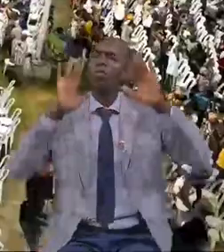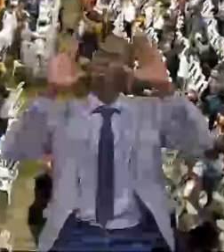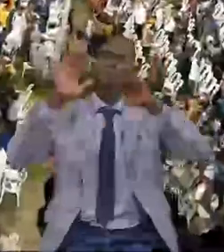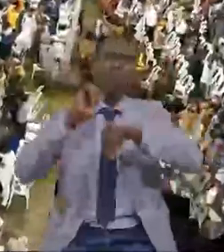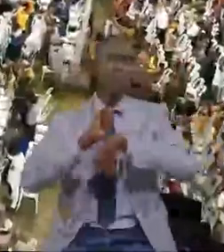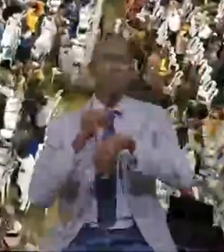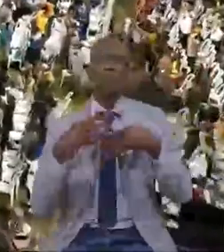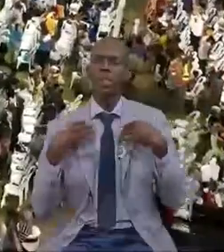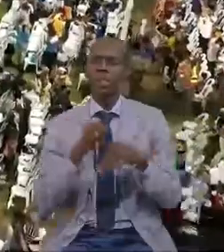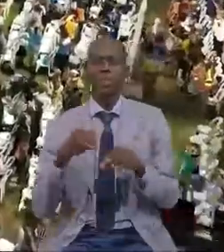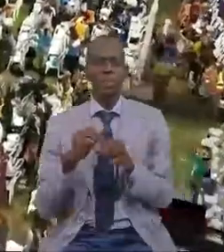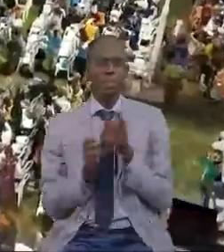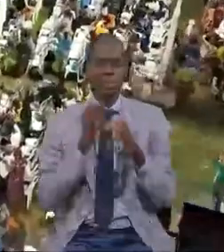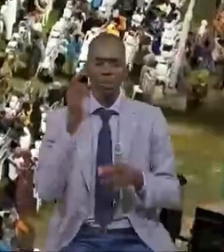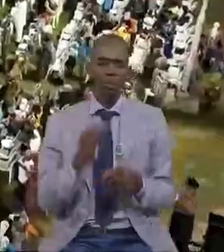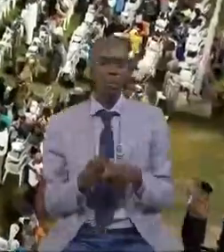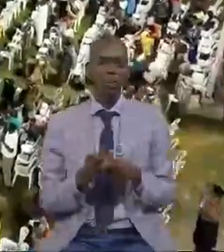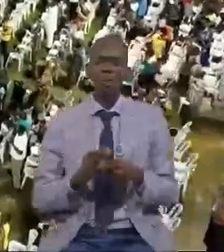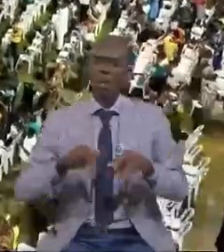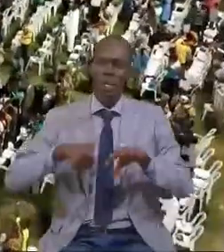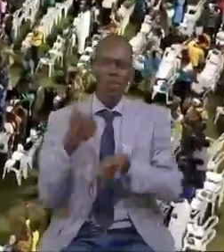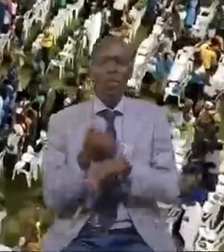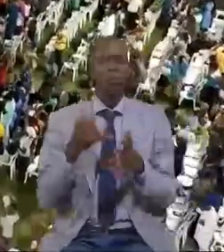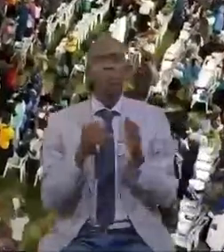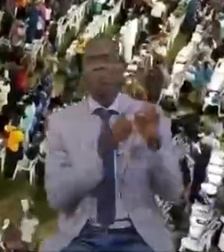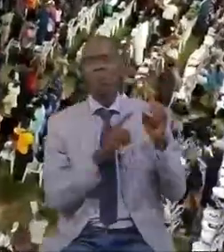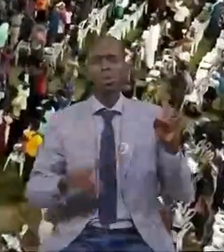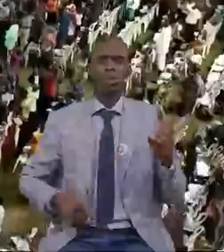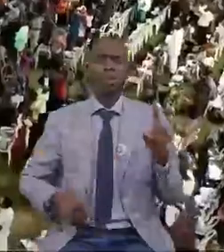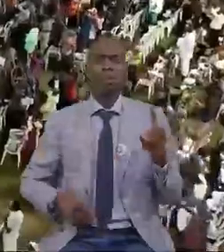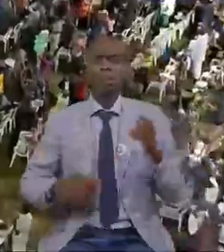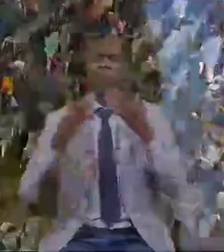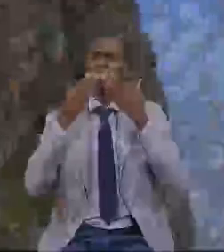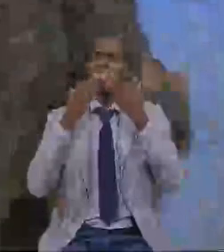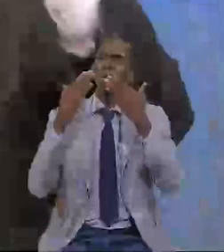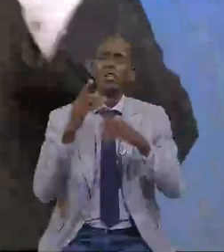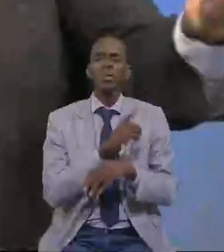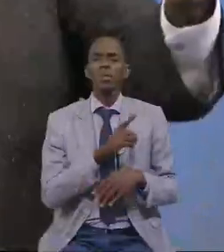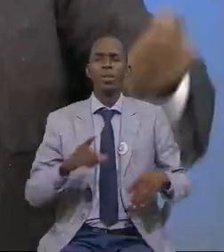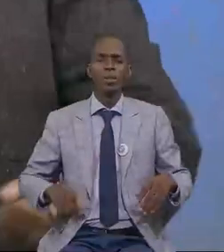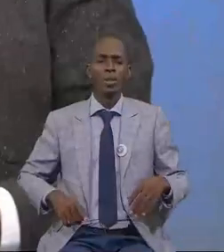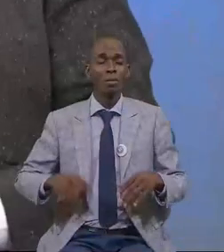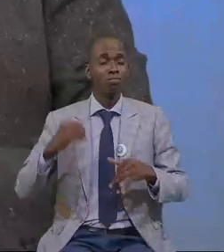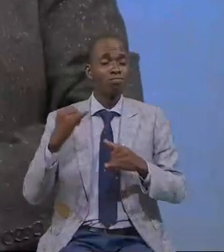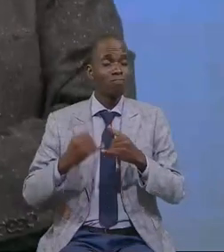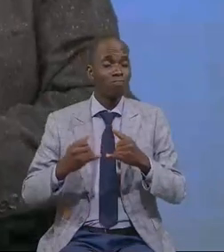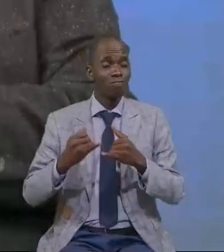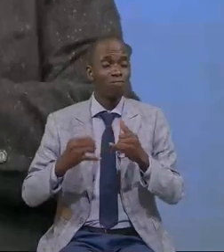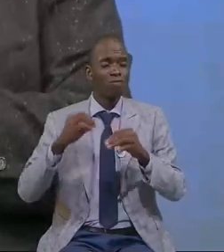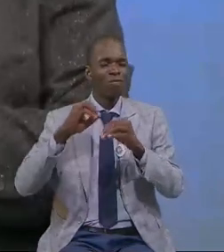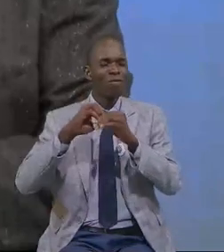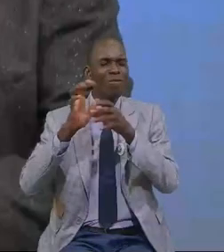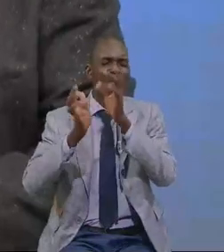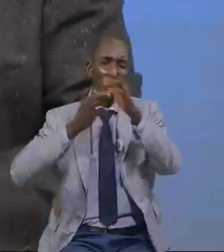guérison miraculeuse. Confirme le Seigneur. Merci Seigneur. Au nom